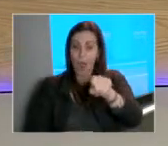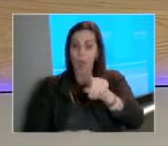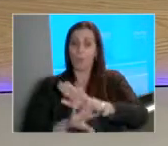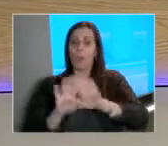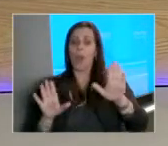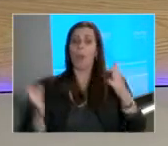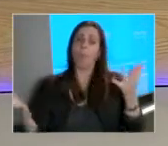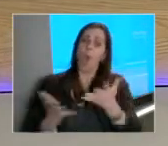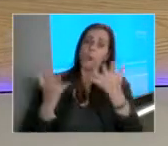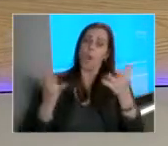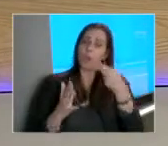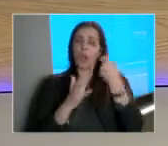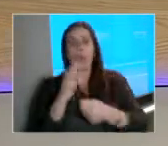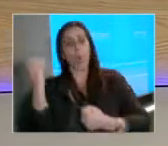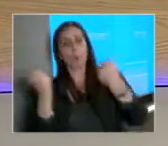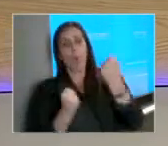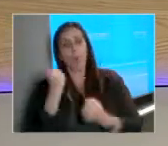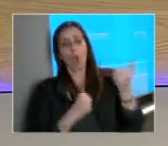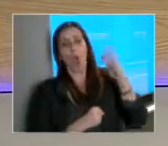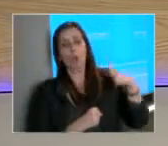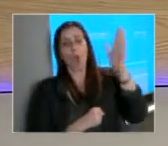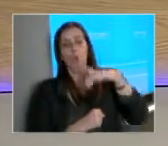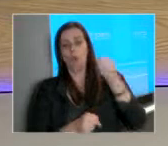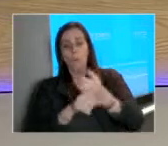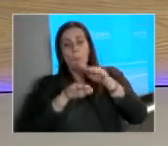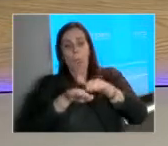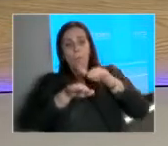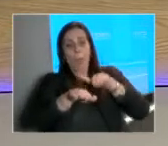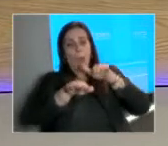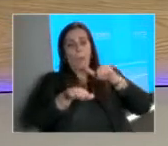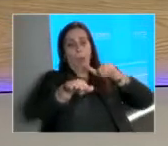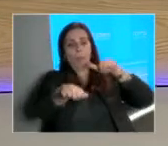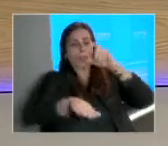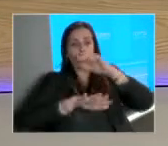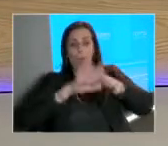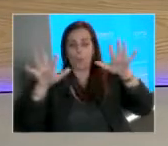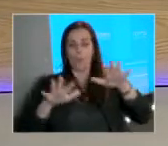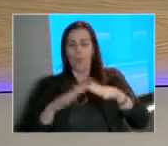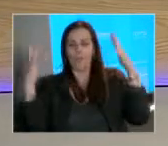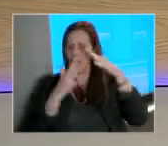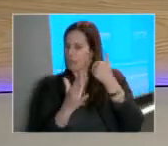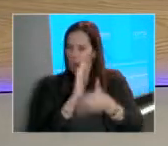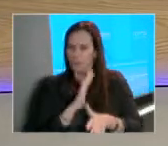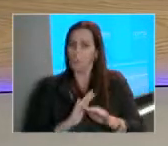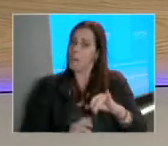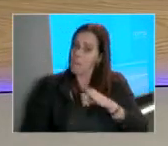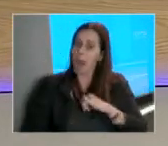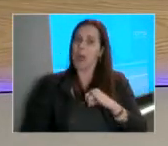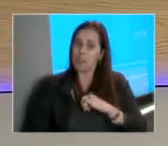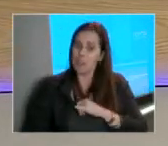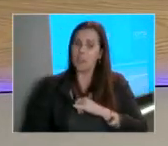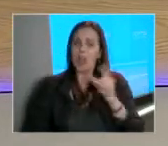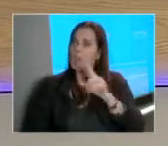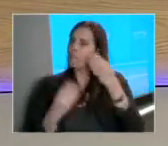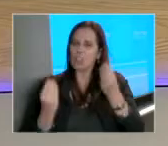רק מעודדים עוד ועוד מכוניות על הכביש שיוצרות עוד ועוד פקקים, זיהום אוויר ולחץ מיותר. מעניין, למי